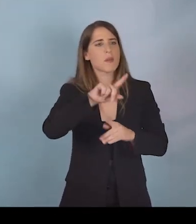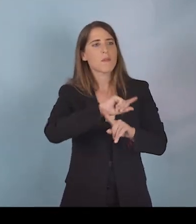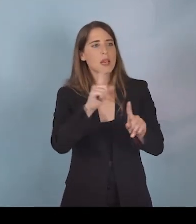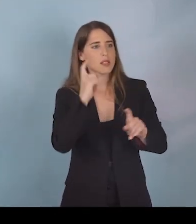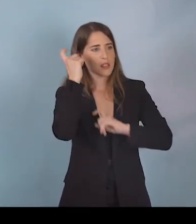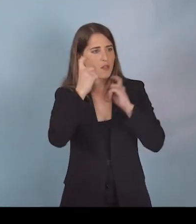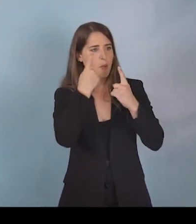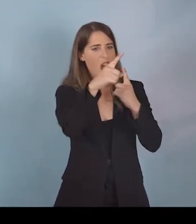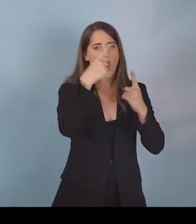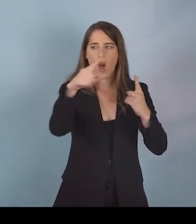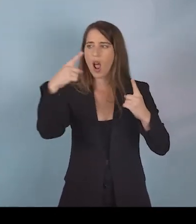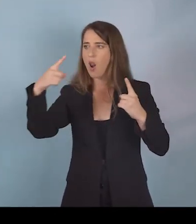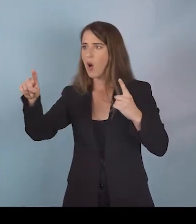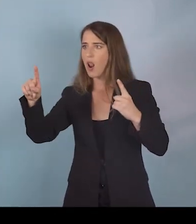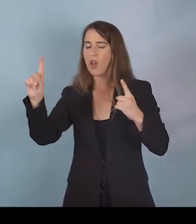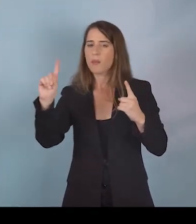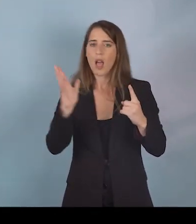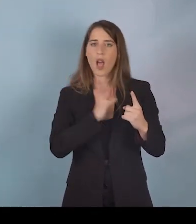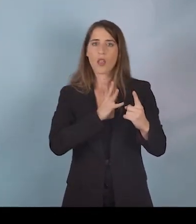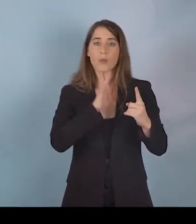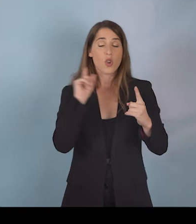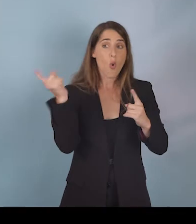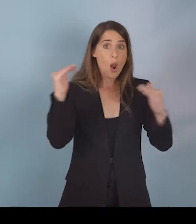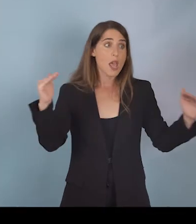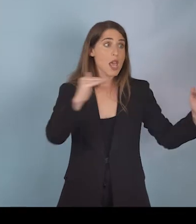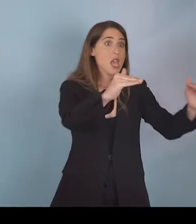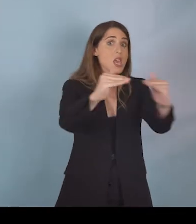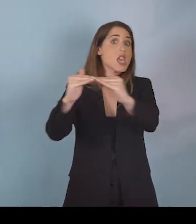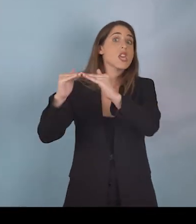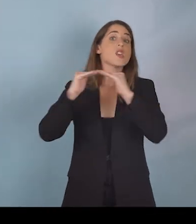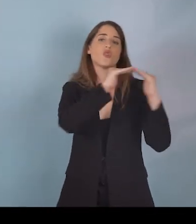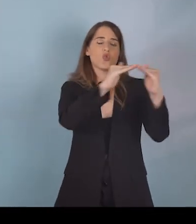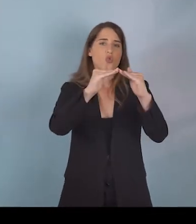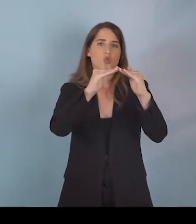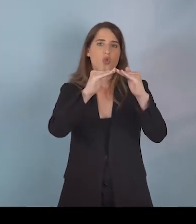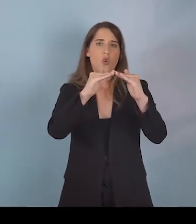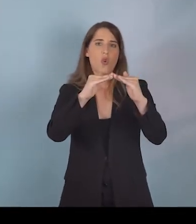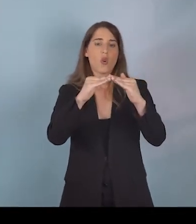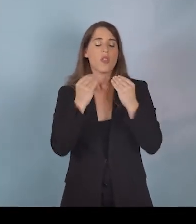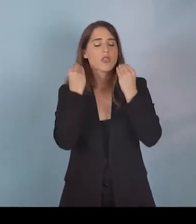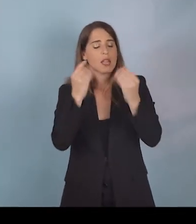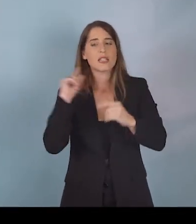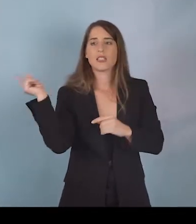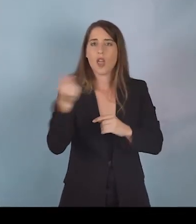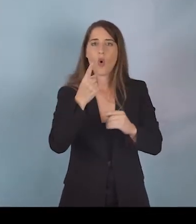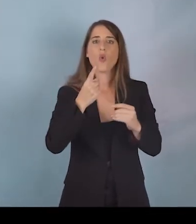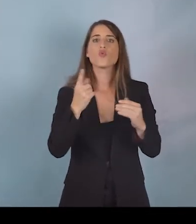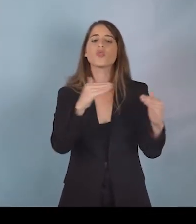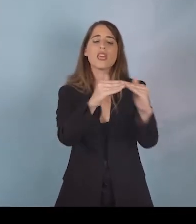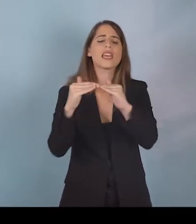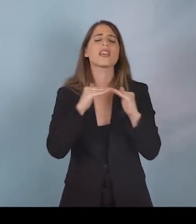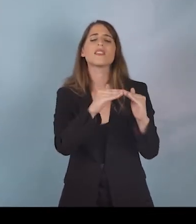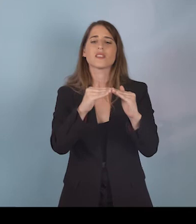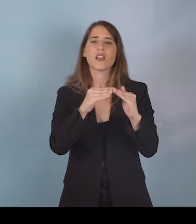τα φαινόμενα, να βλέπει τους ανθρώπους διαφορετικούς, αλλά να τους βλέπει όλους ως απολύτως ίσους, εξασφαλίζοντας σε